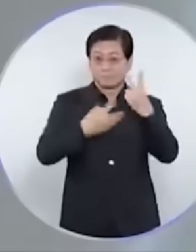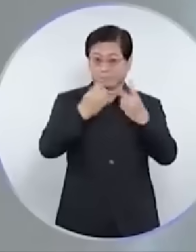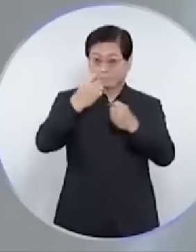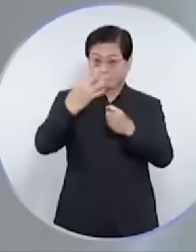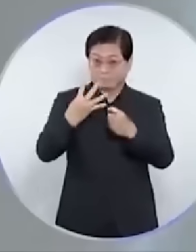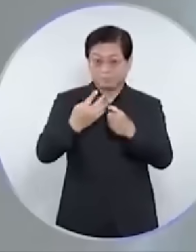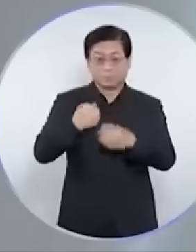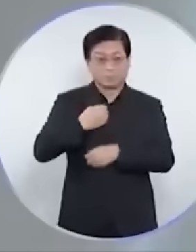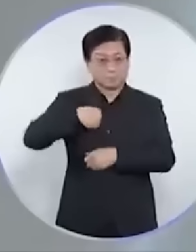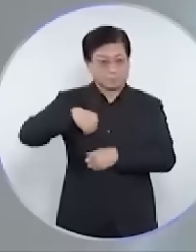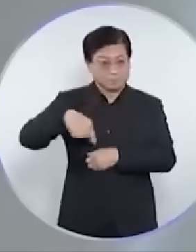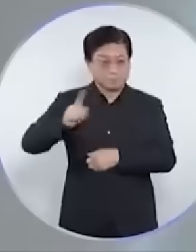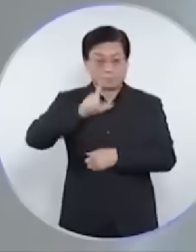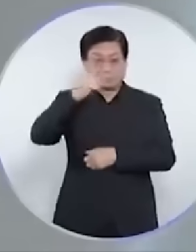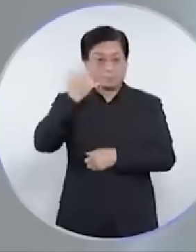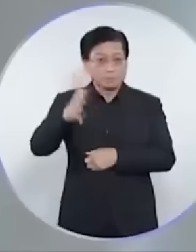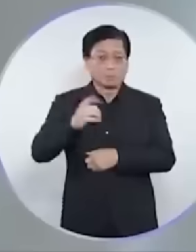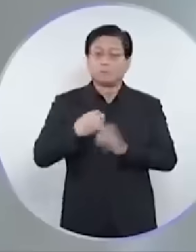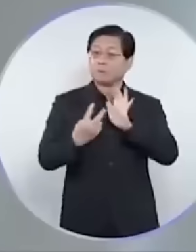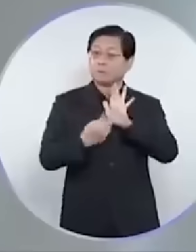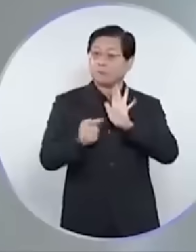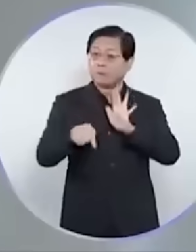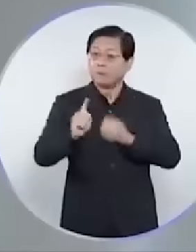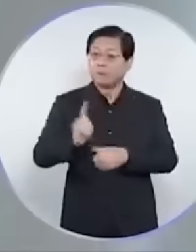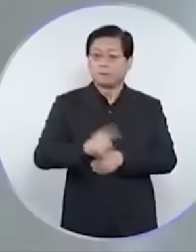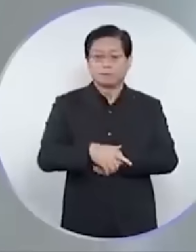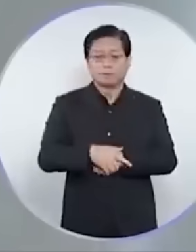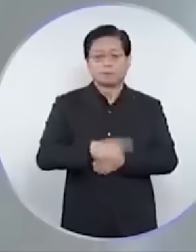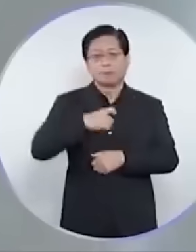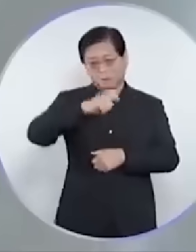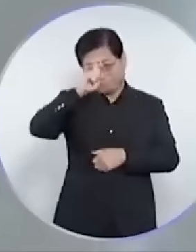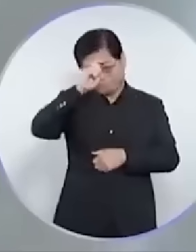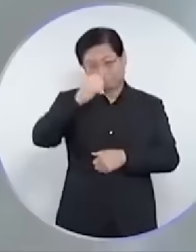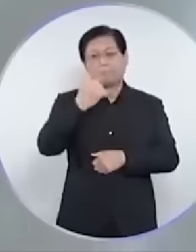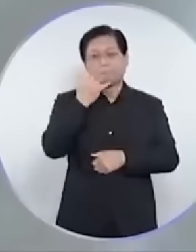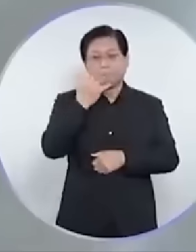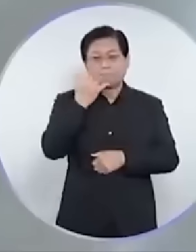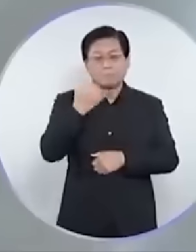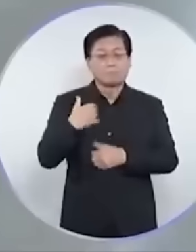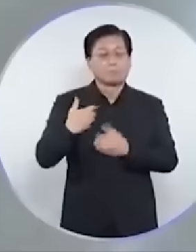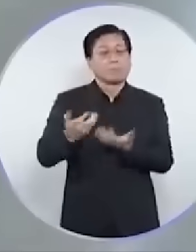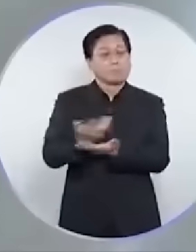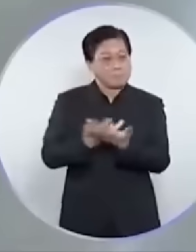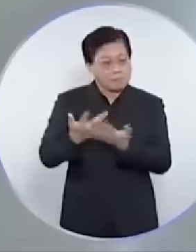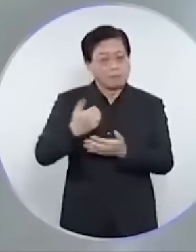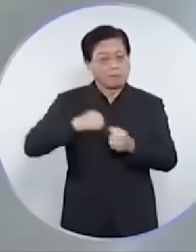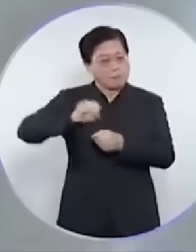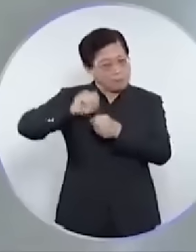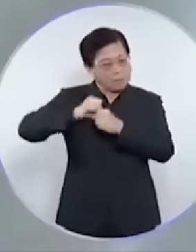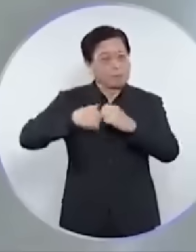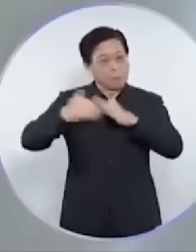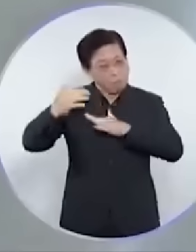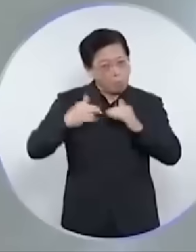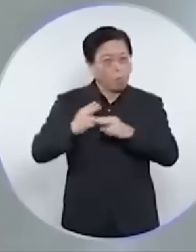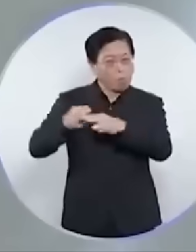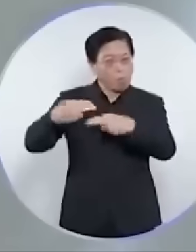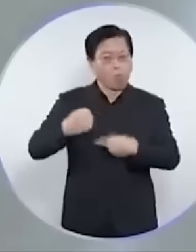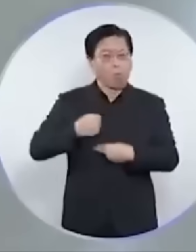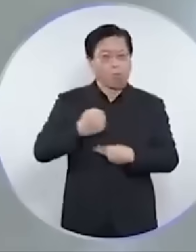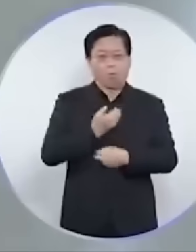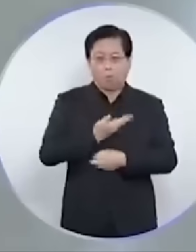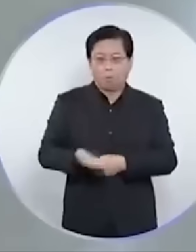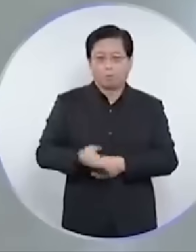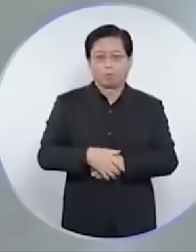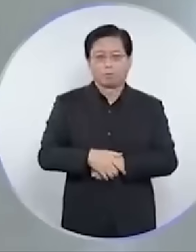2014年去上海，我讲的是什么？我说希望能够 透过交流增进彼此的了解、理解、谅解、和